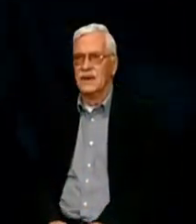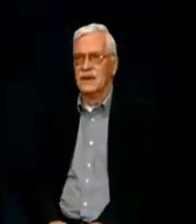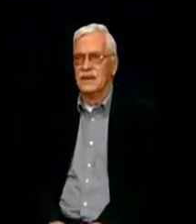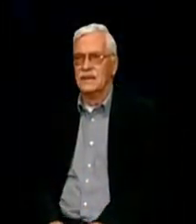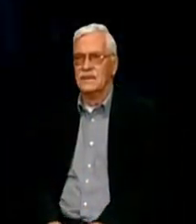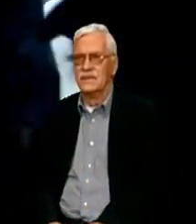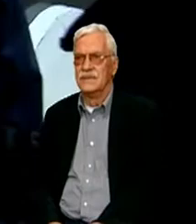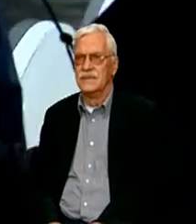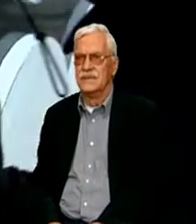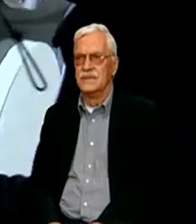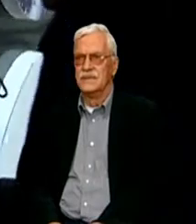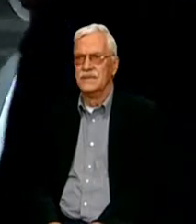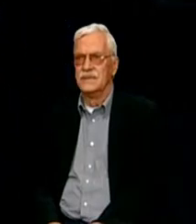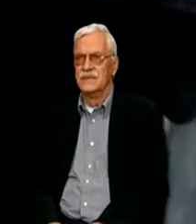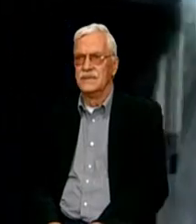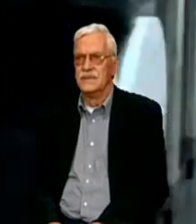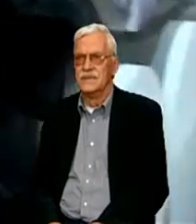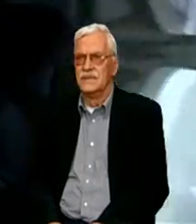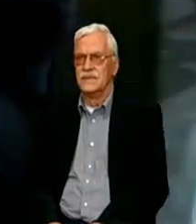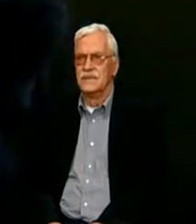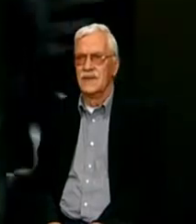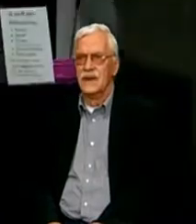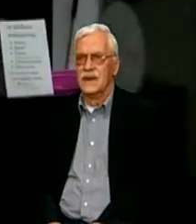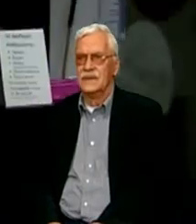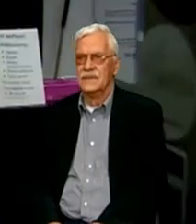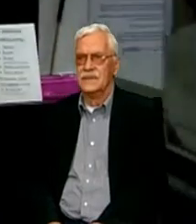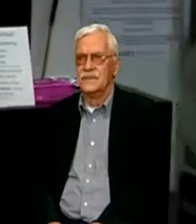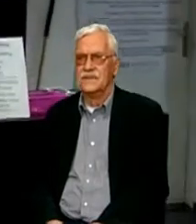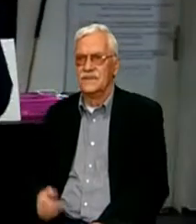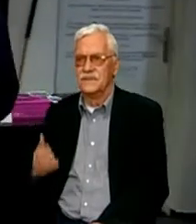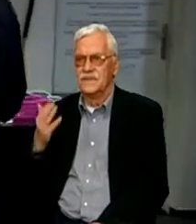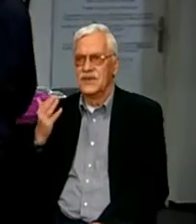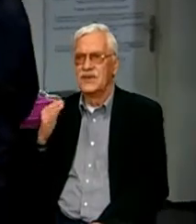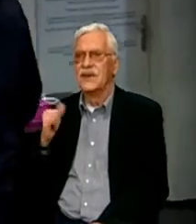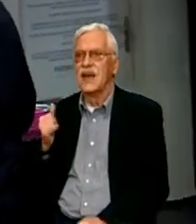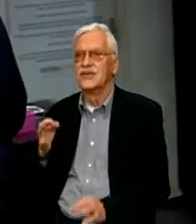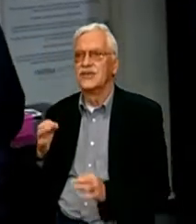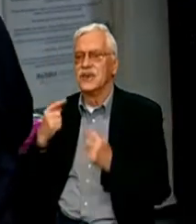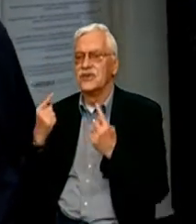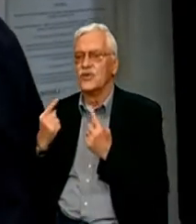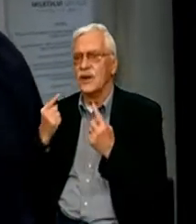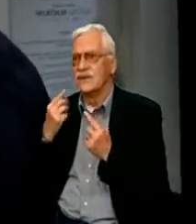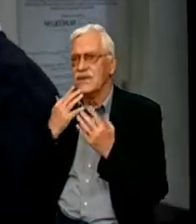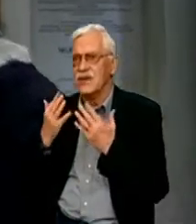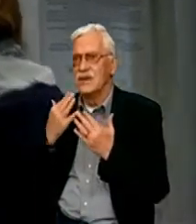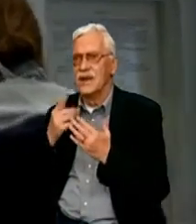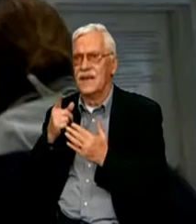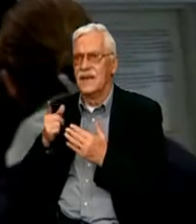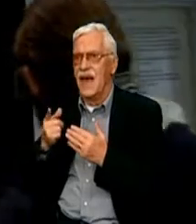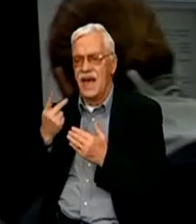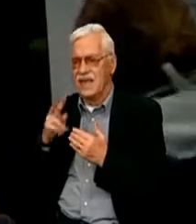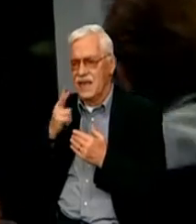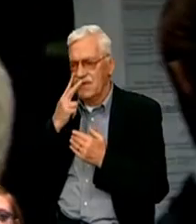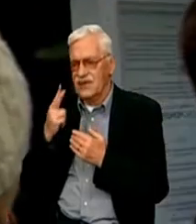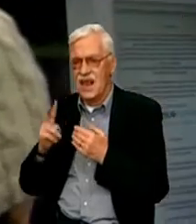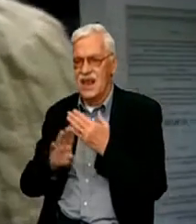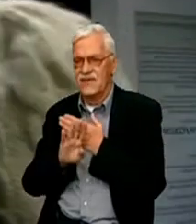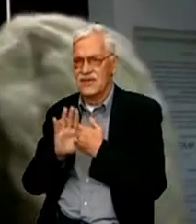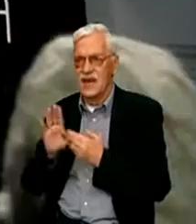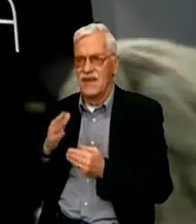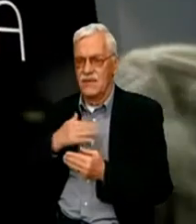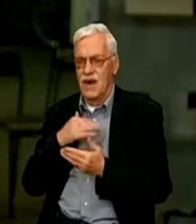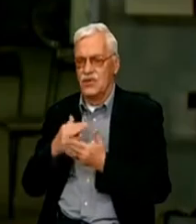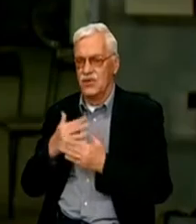One, two, three. Wchodzimy. Siema, recepcjo! A jak tam sytuacja dzisiaj? Niewidzialna wystawa obchodzi 5-lecie swojej